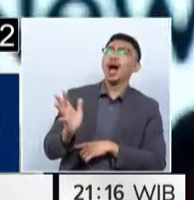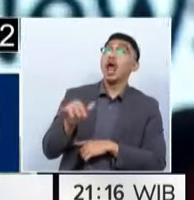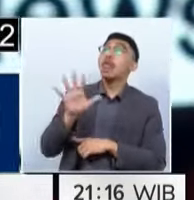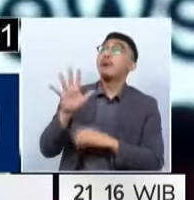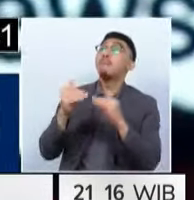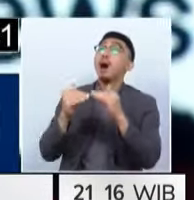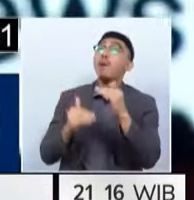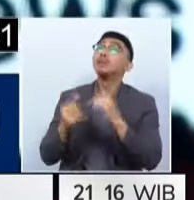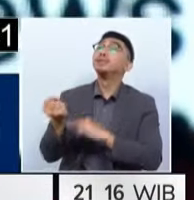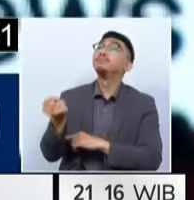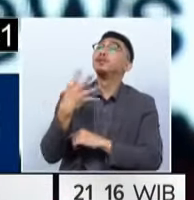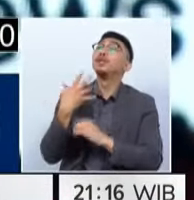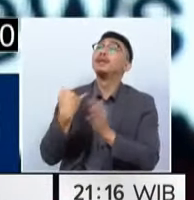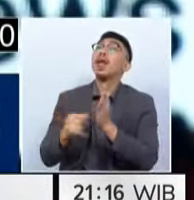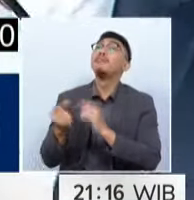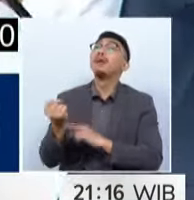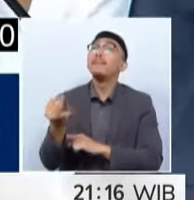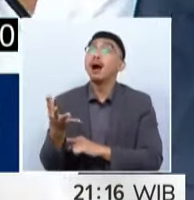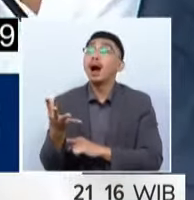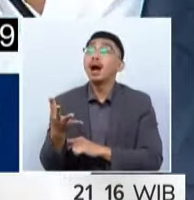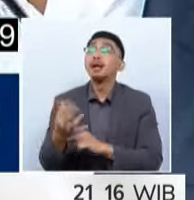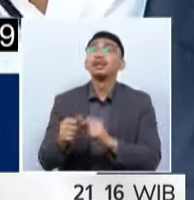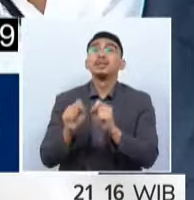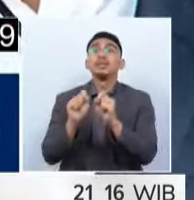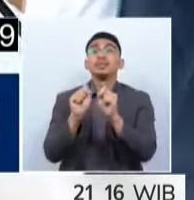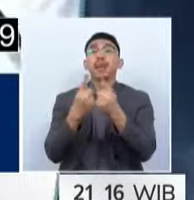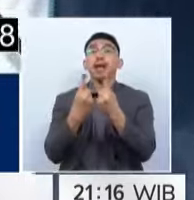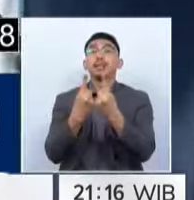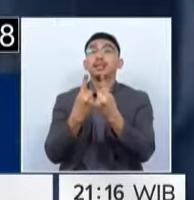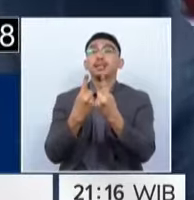berapa 11 Mas dari